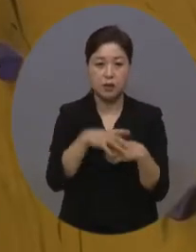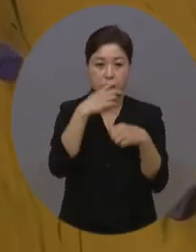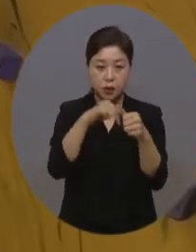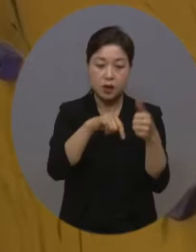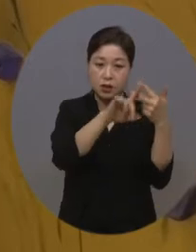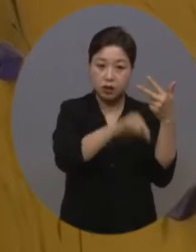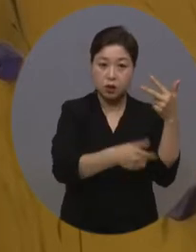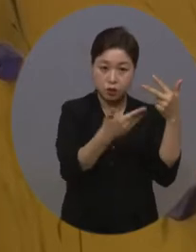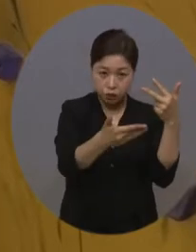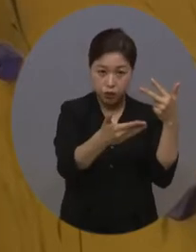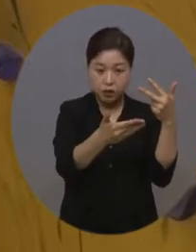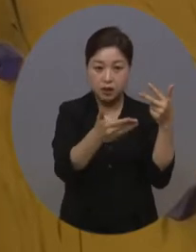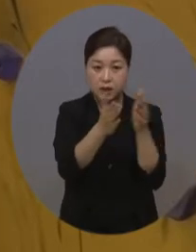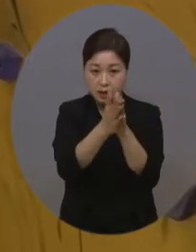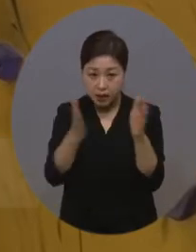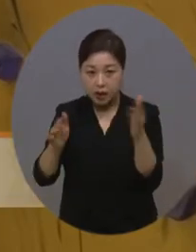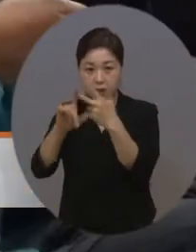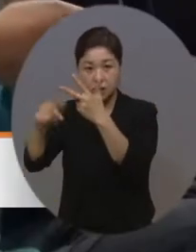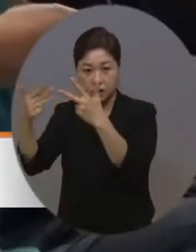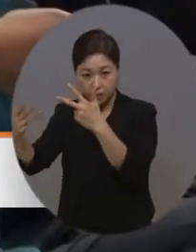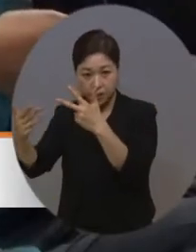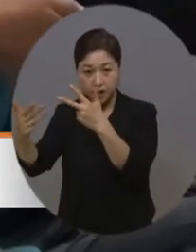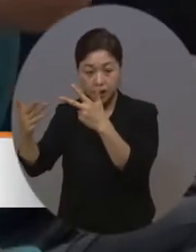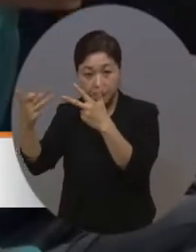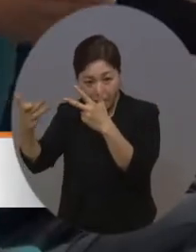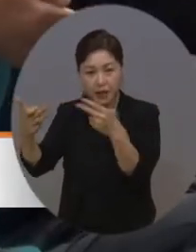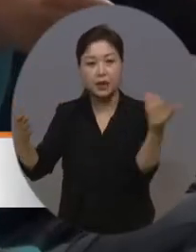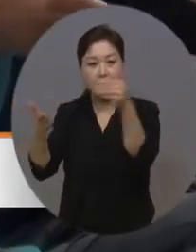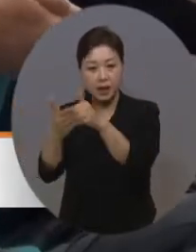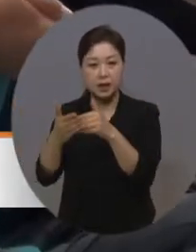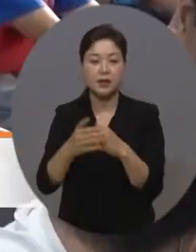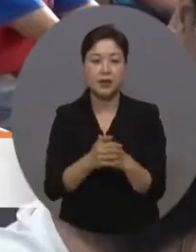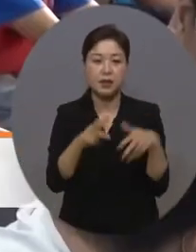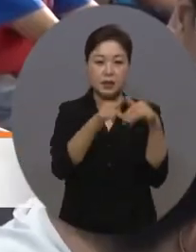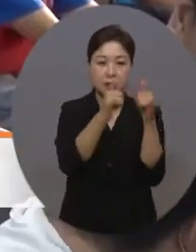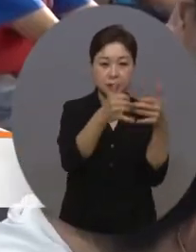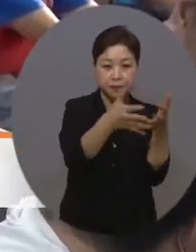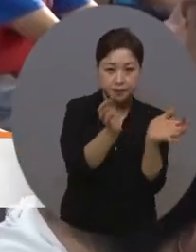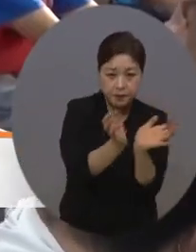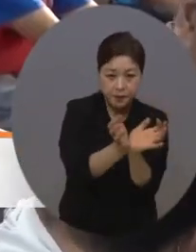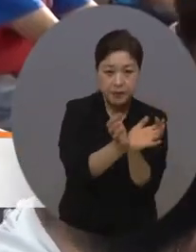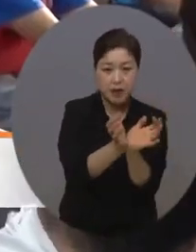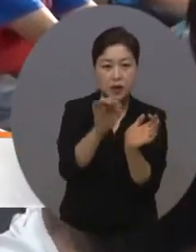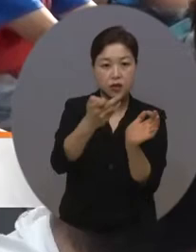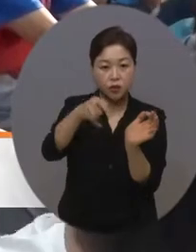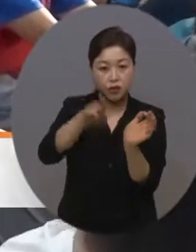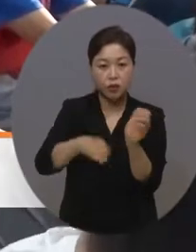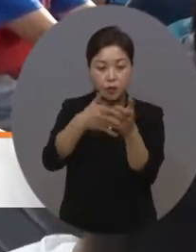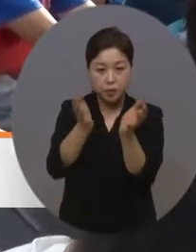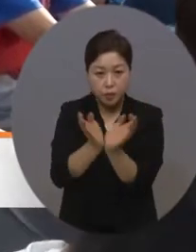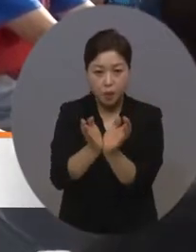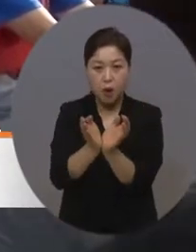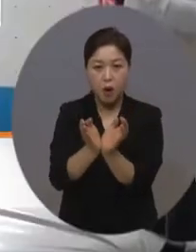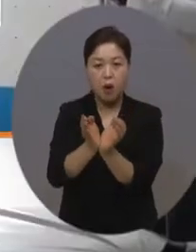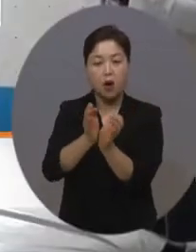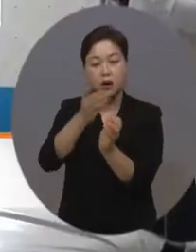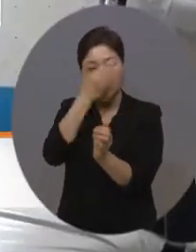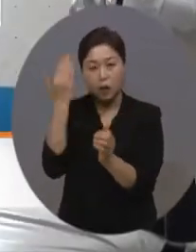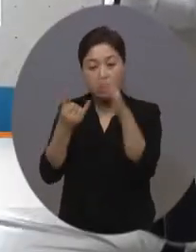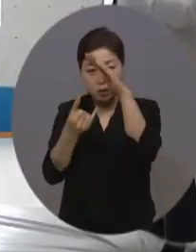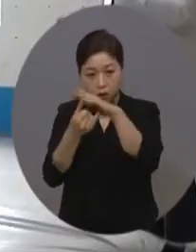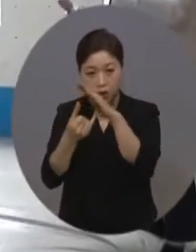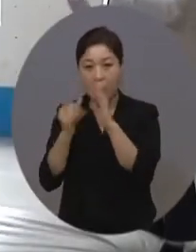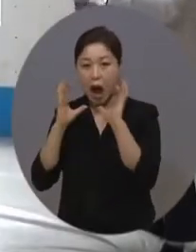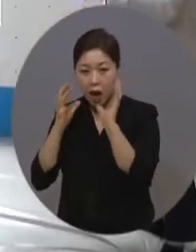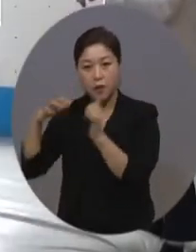7월 9일을 시작으로 7월 18일까지 장애인 자립장과 그룹홈, 또 일반 청소년과 아동 보호 시설을 대상으로